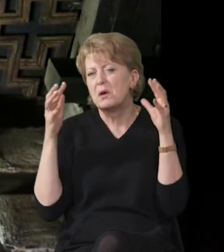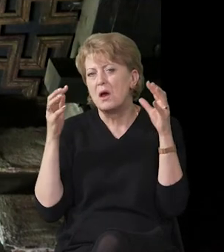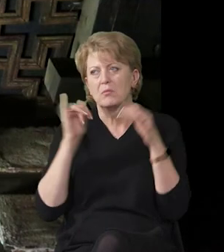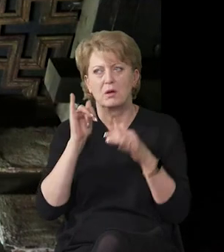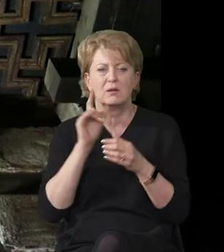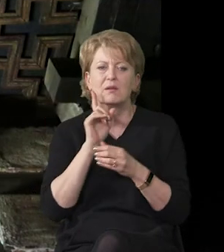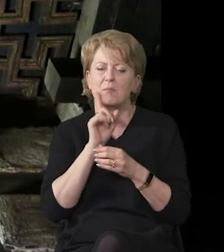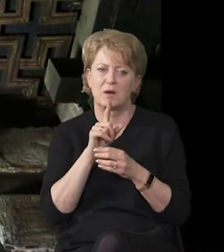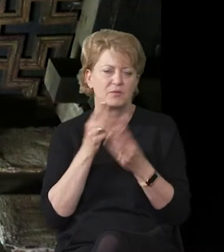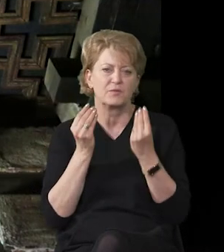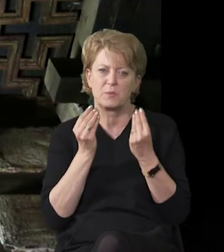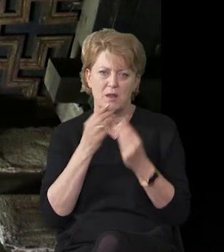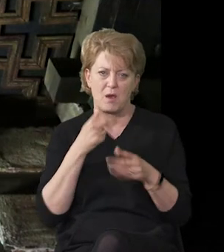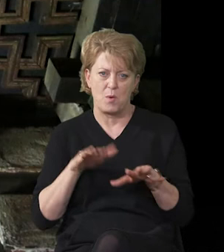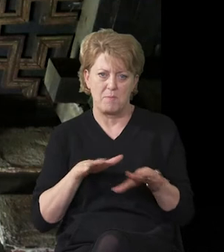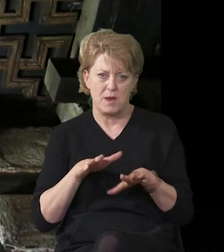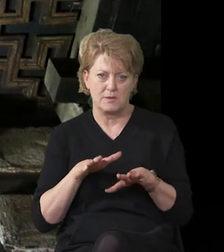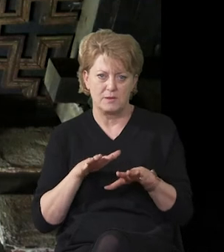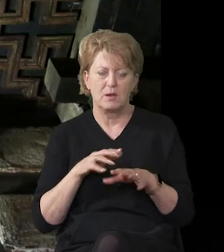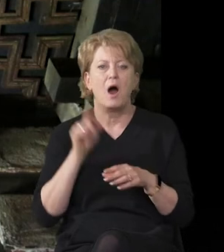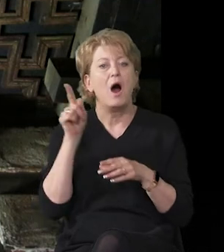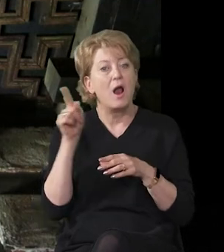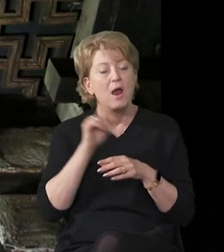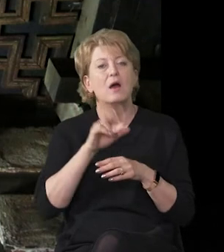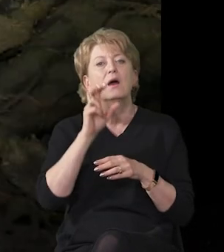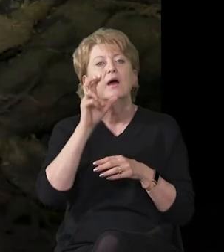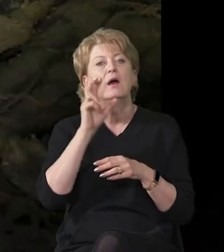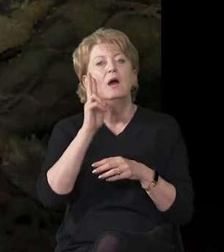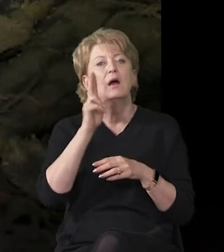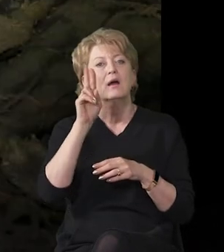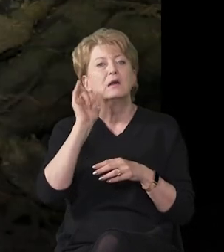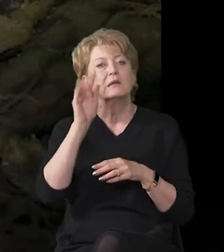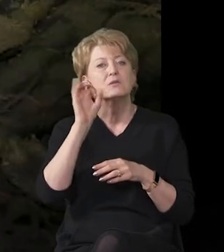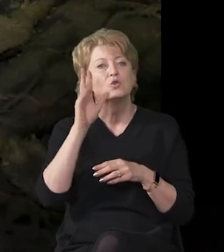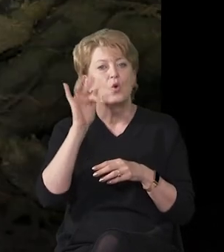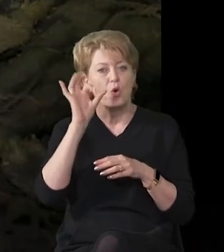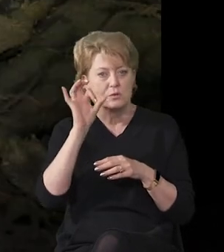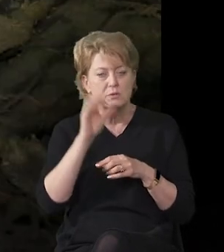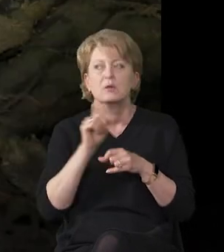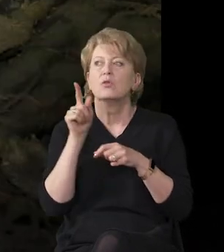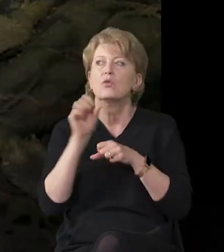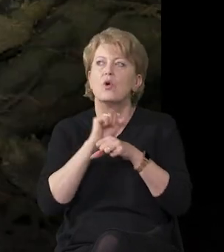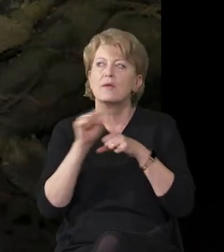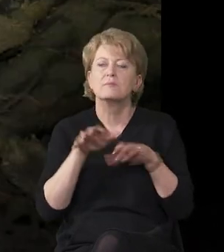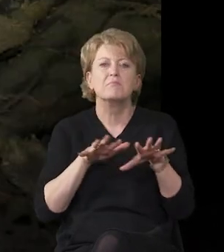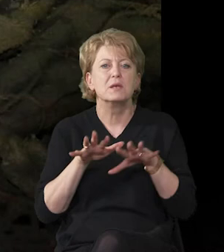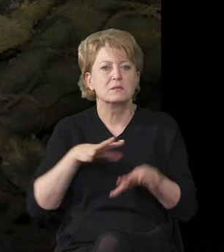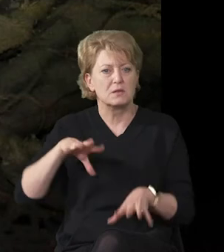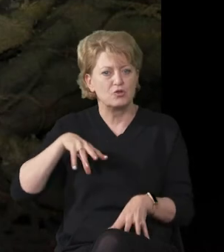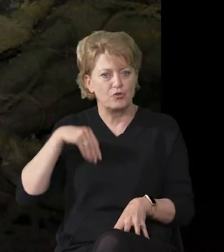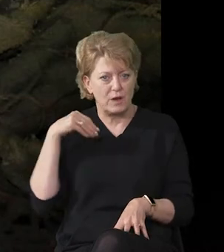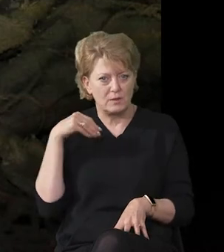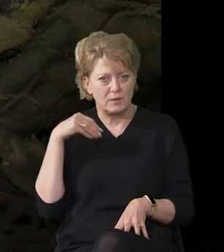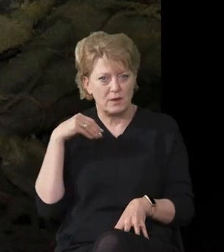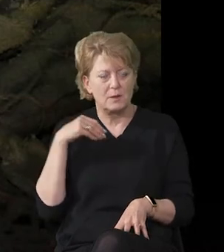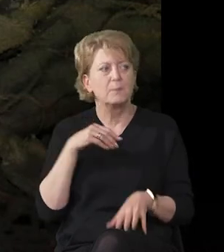miejsce. Ale Jemrehanna Christos jest również znany z tego, że właśnie jako to miejsce święte